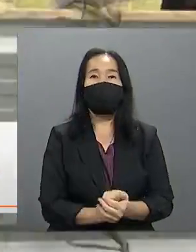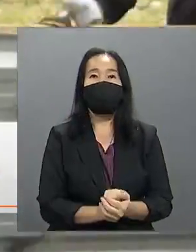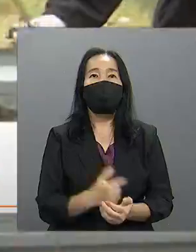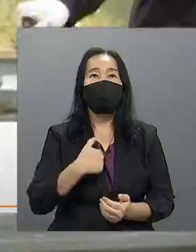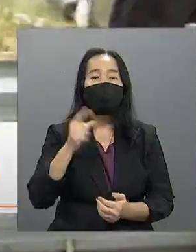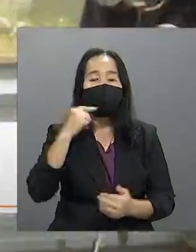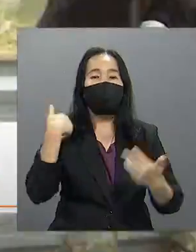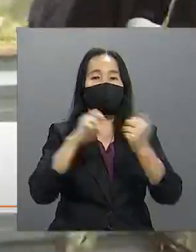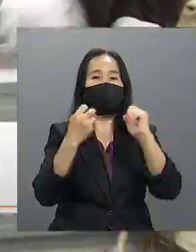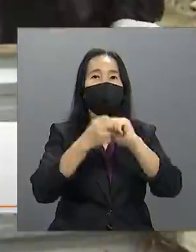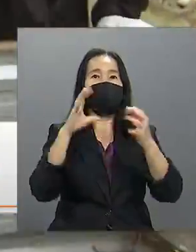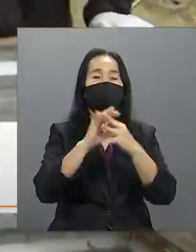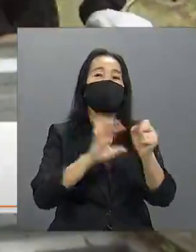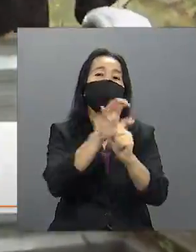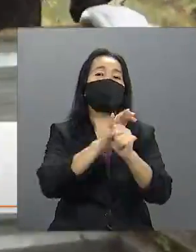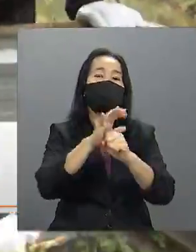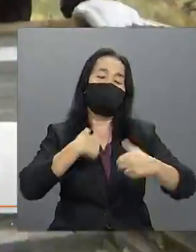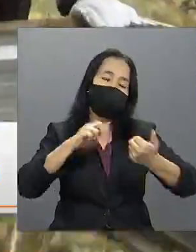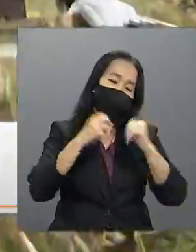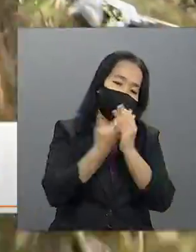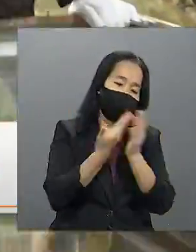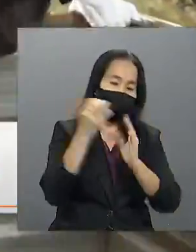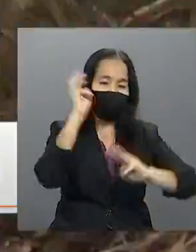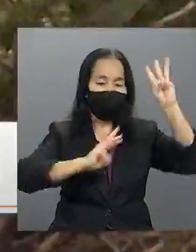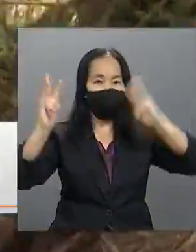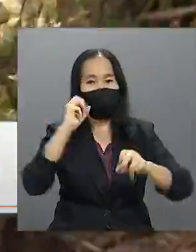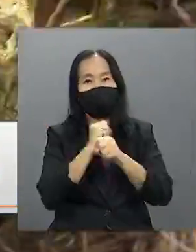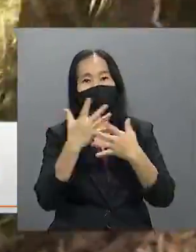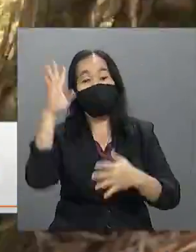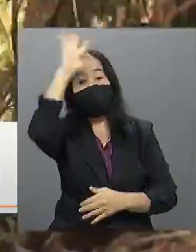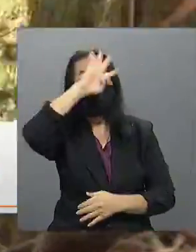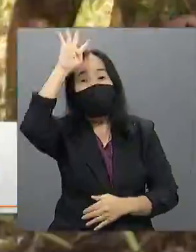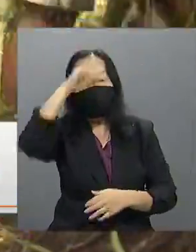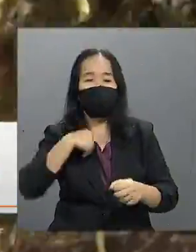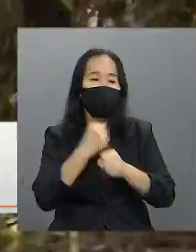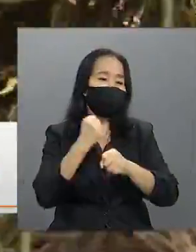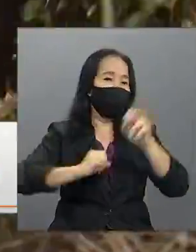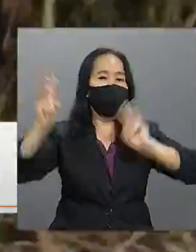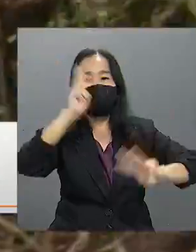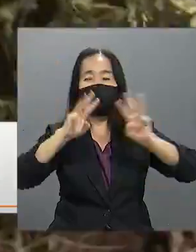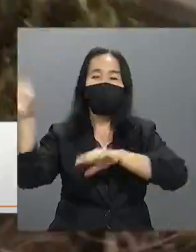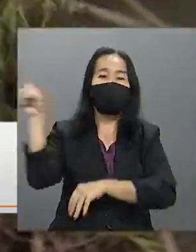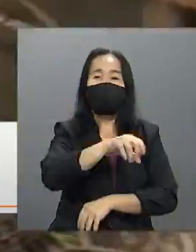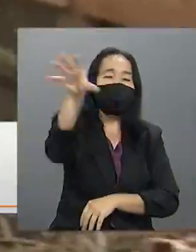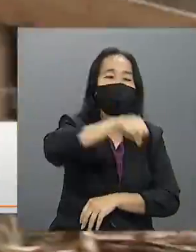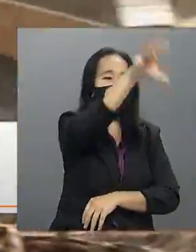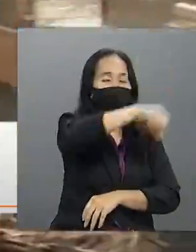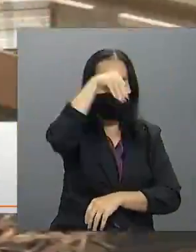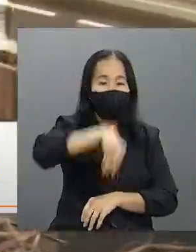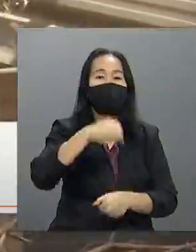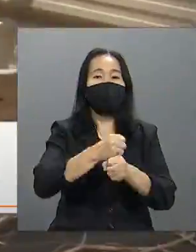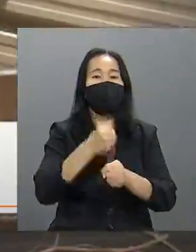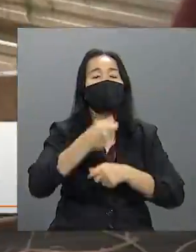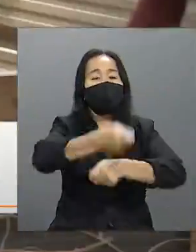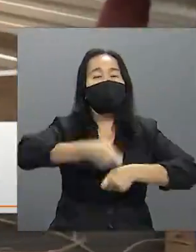การระบาดของโควิด-19 ในชุมชนคลองเตยตกงานขาดรายได้ก็เลยมาเป็นแรงงานรับจ้างชั่วคราวช่วยง